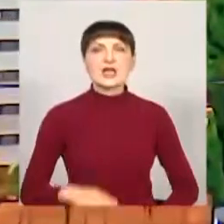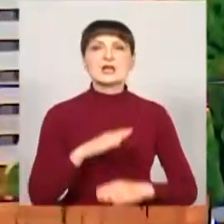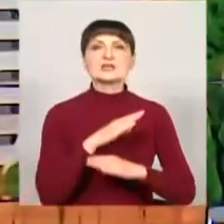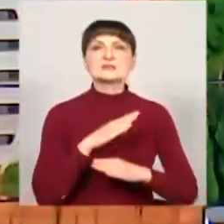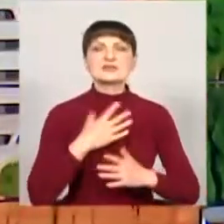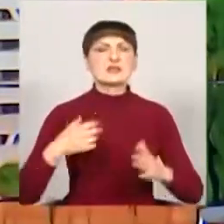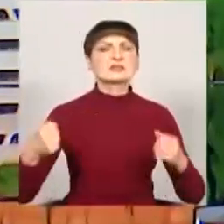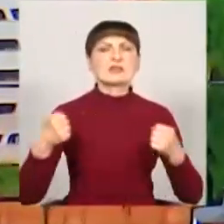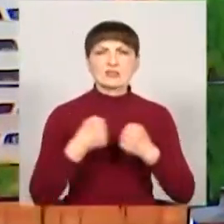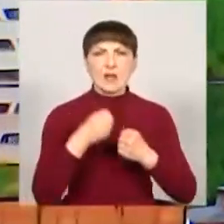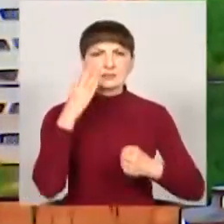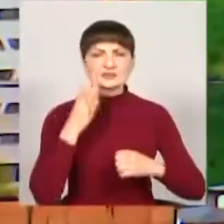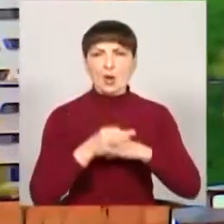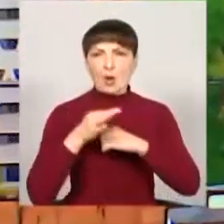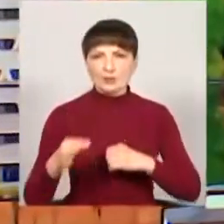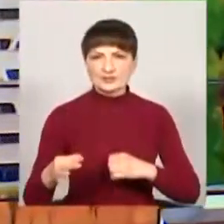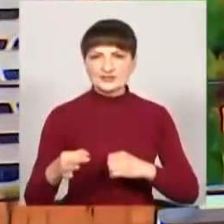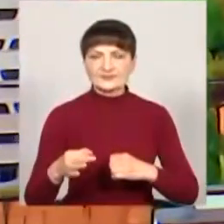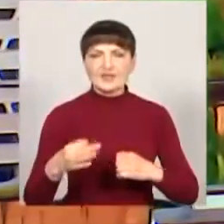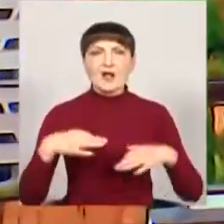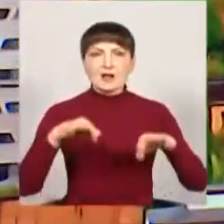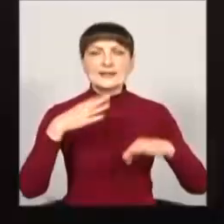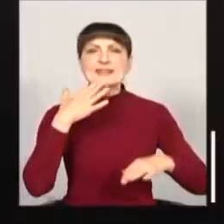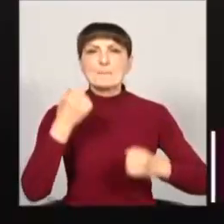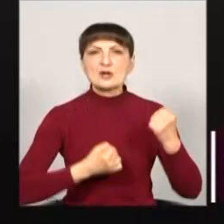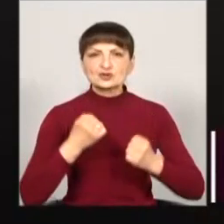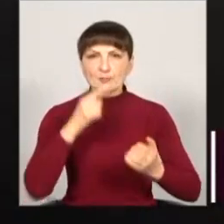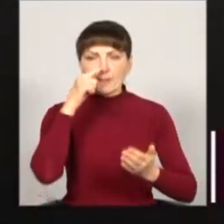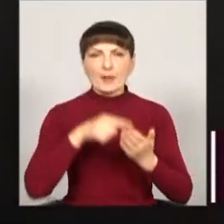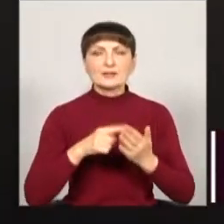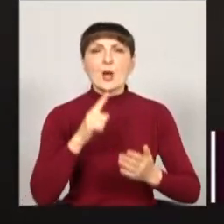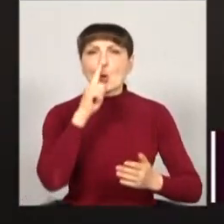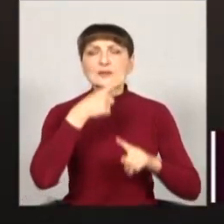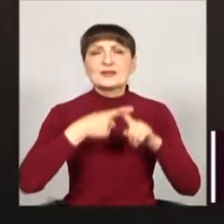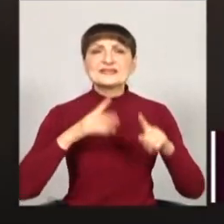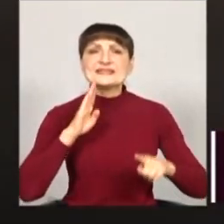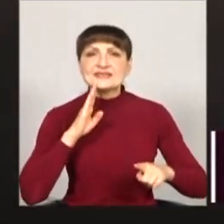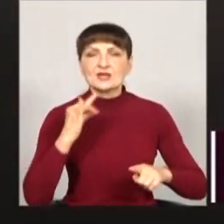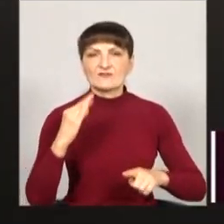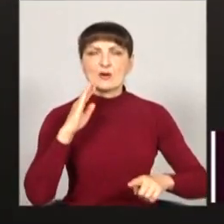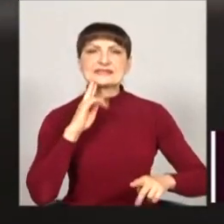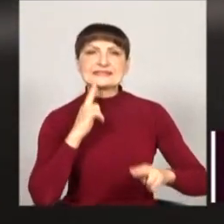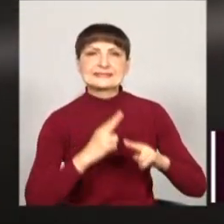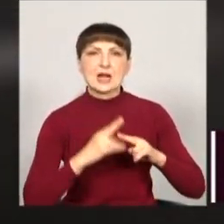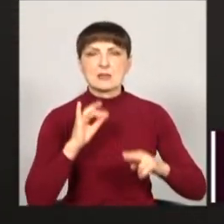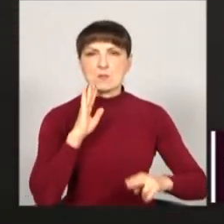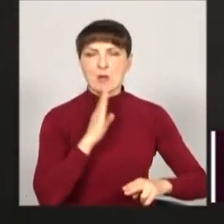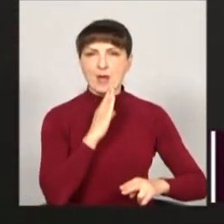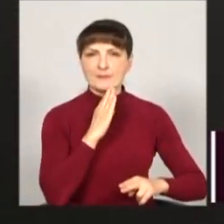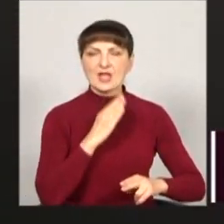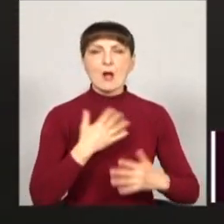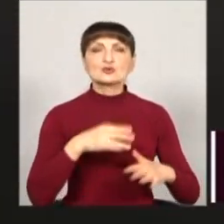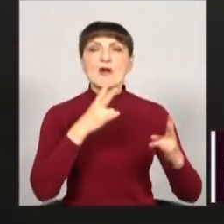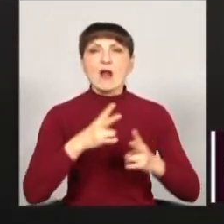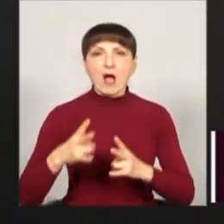Смертельное ДТП в Алматинской области. Под колеса иномарки попали полуторагодовалая девочка и ее сестра и мать. От